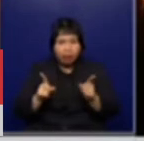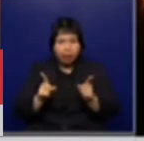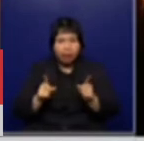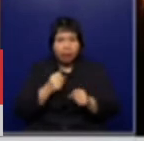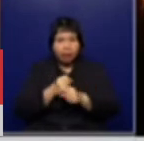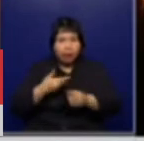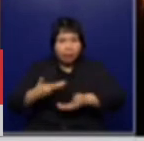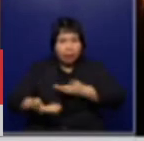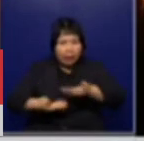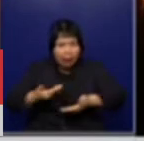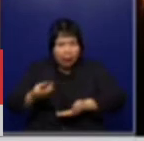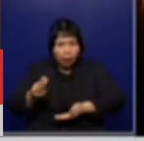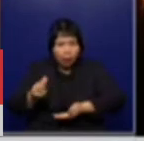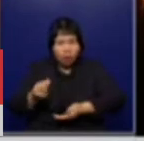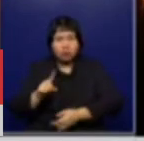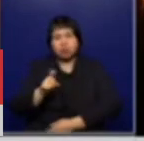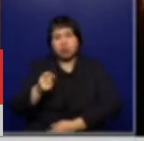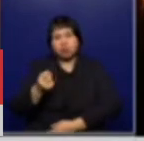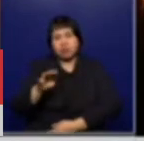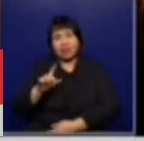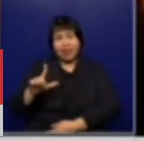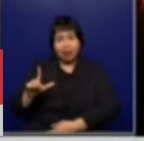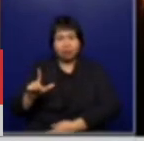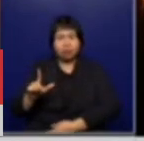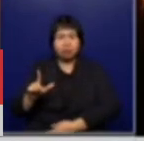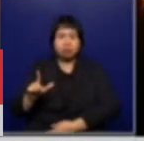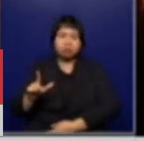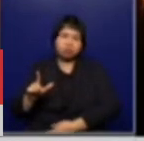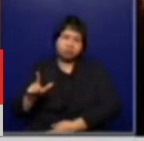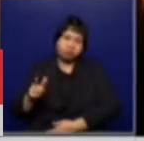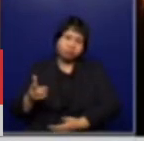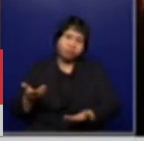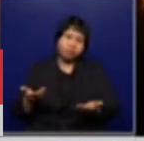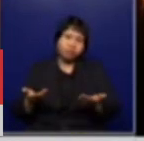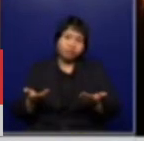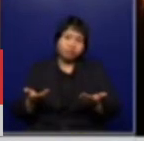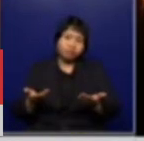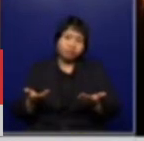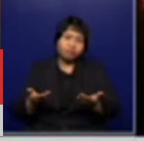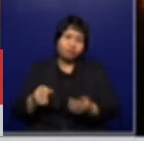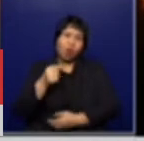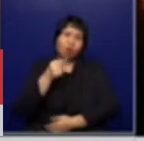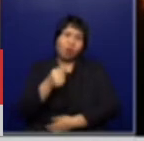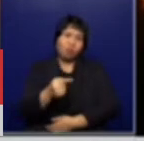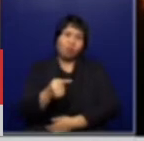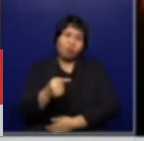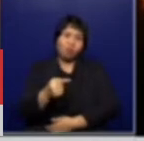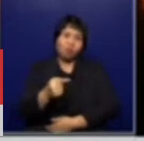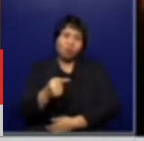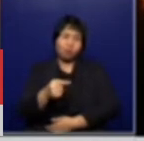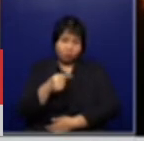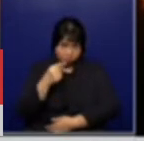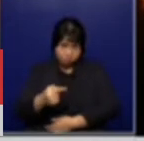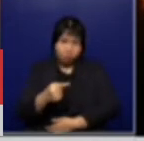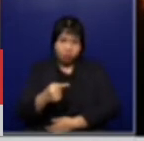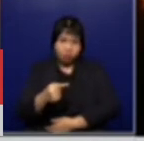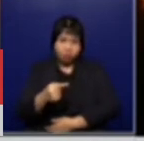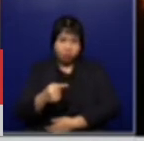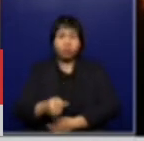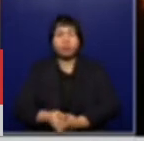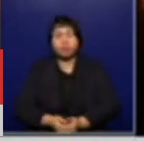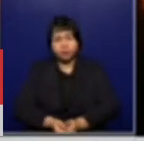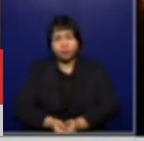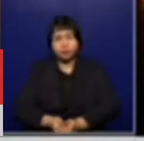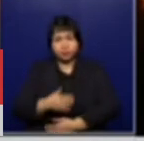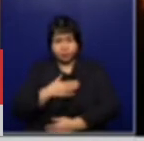างเศรษฐกิจได้เพียง114ล้านบาทค่ะพูดง่ายๆคือผลทางเศรษฐกิจติดลบอย่างรุนแรงค่ะดิฉัน